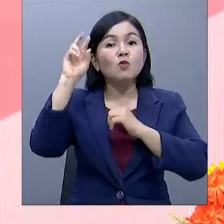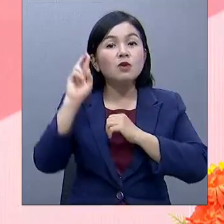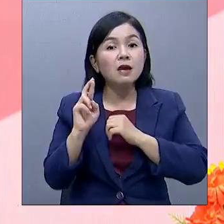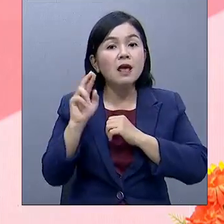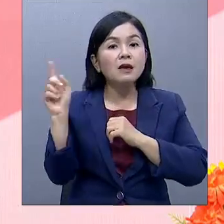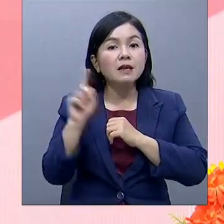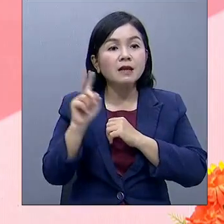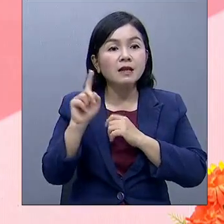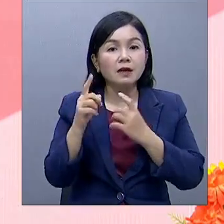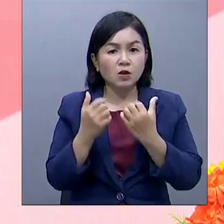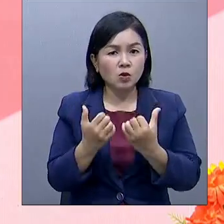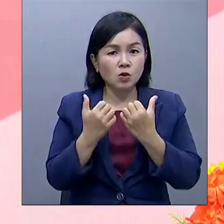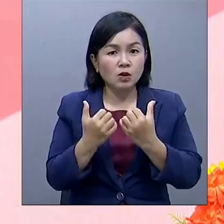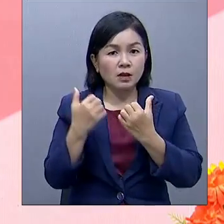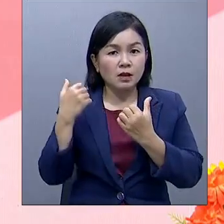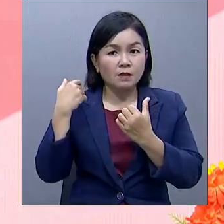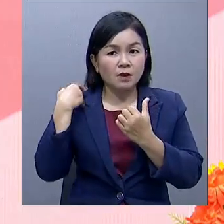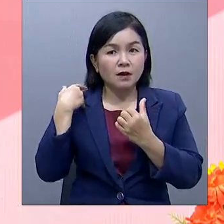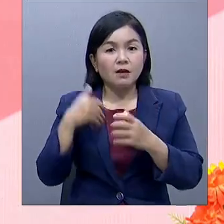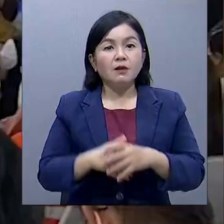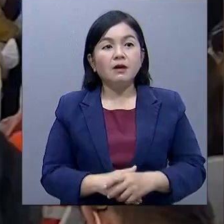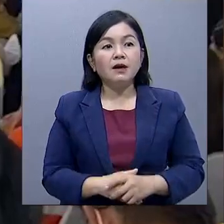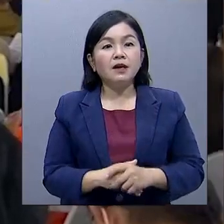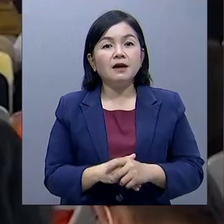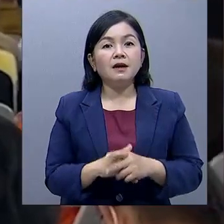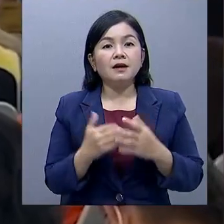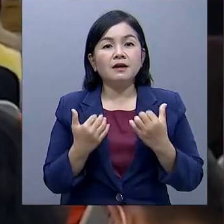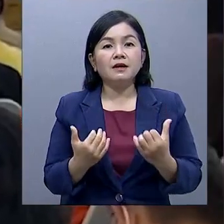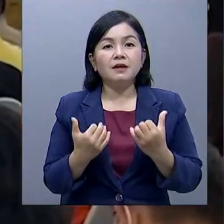ในพื้นที่และสินค้า GI นำมาจัดแสดงแล้วก็ขายครับ